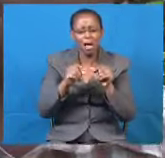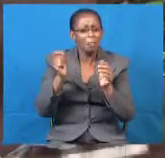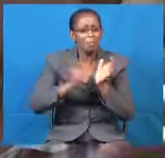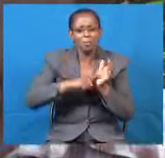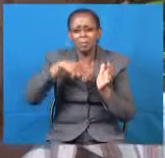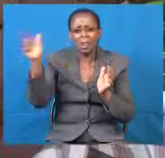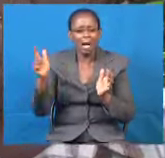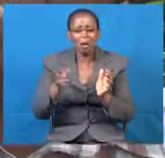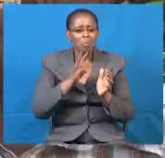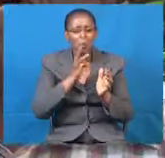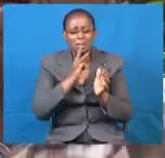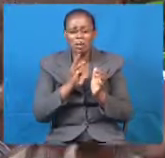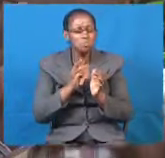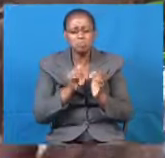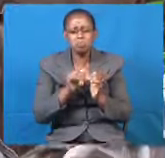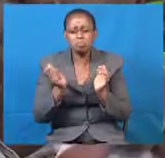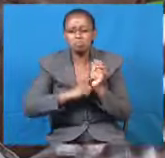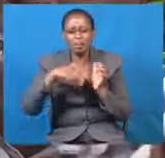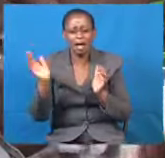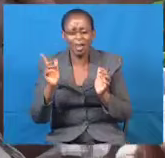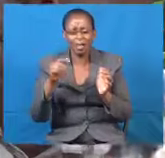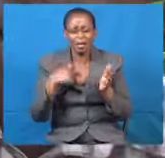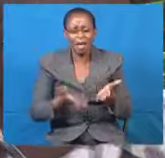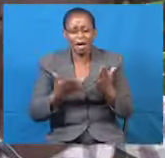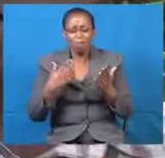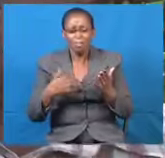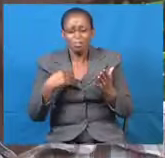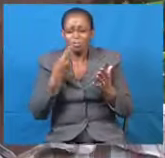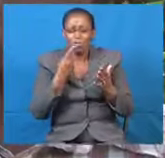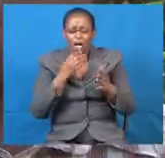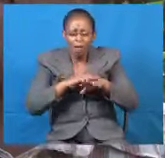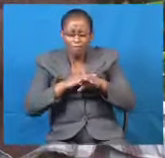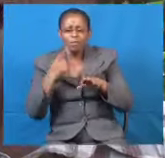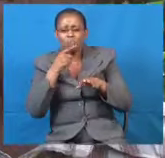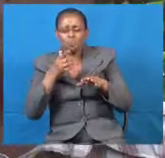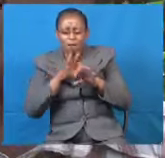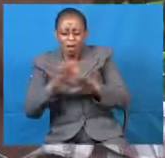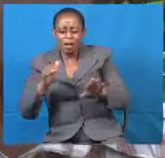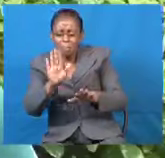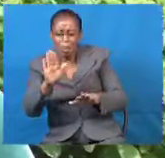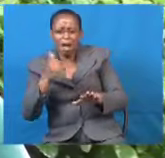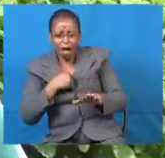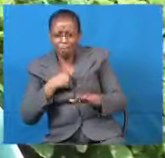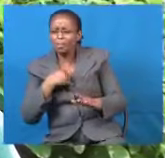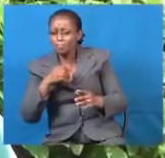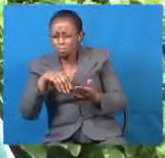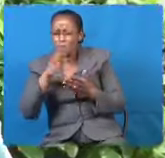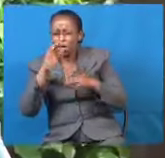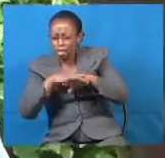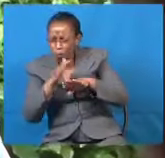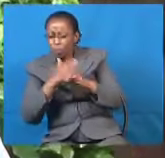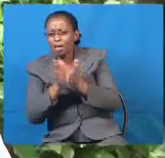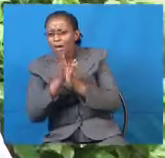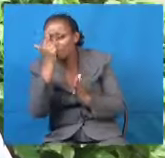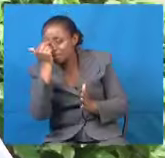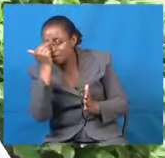maji mazuri sasa hebu fikir wale ambao walik kuwa wakim Miliki ardhi yao wa afrika haswa zaidi